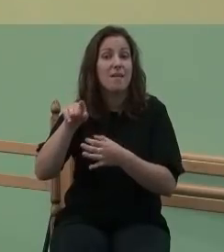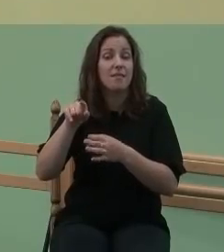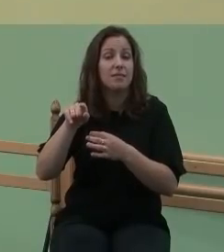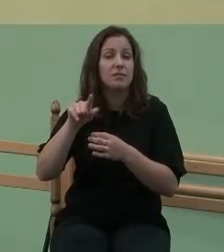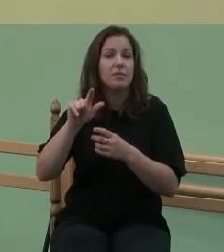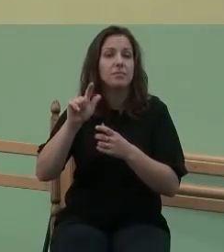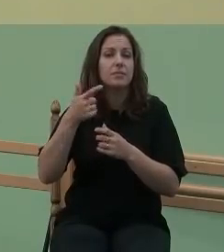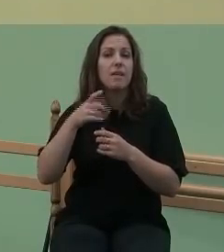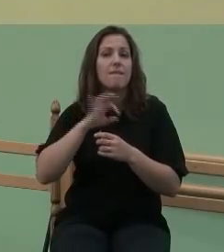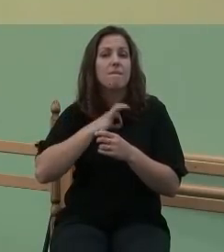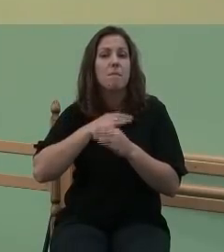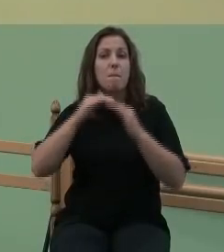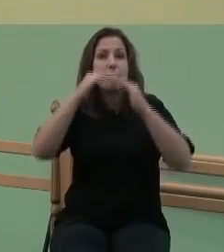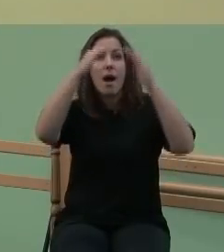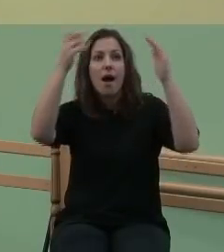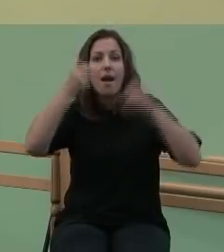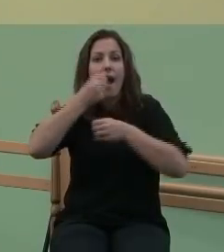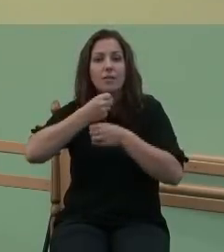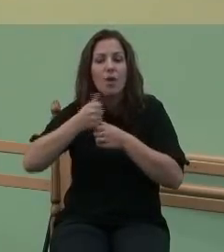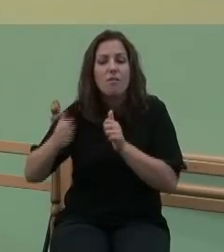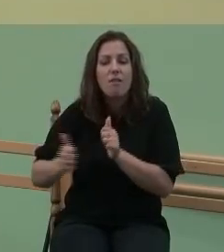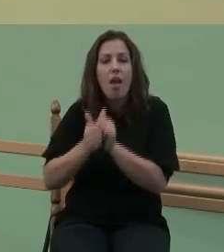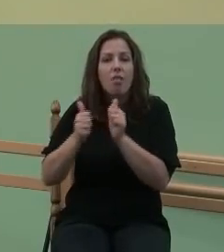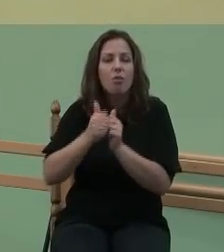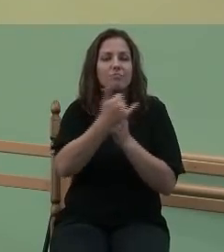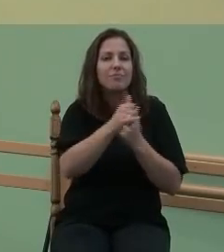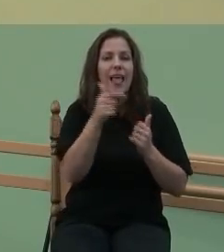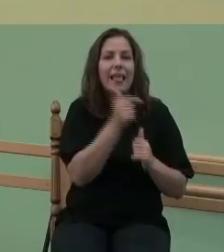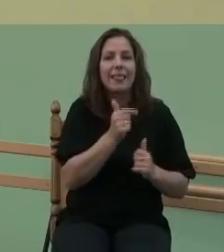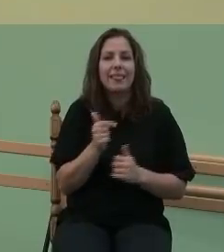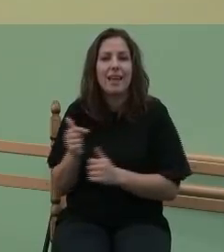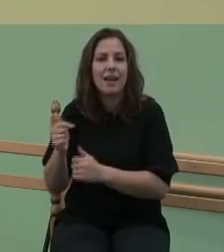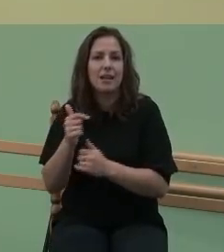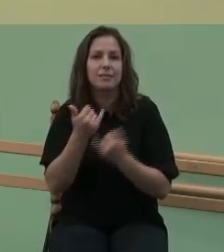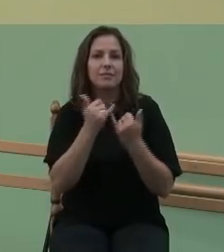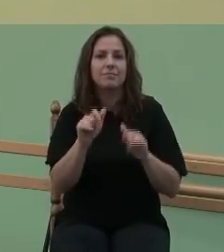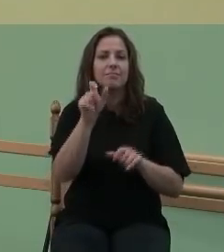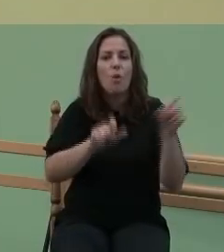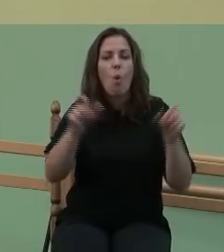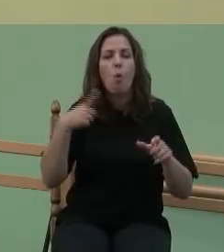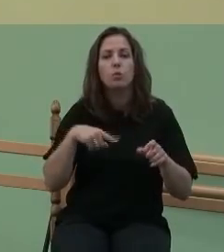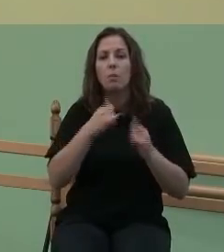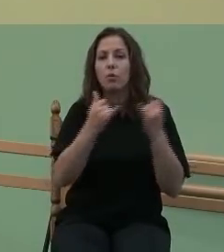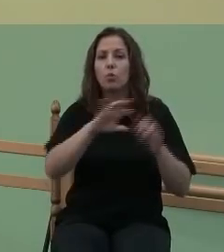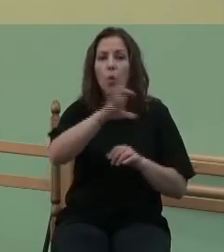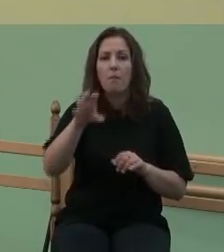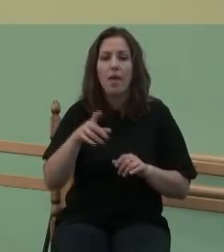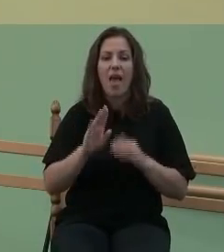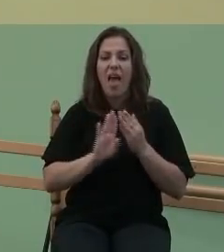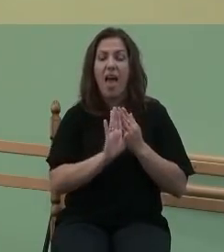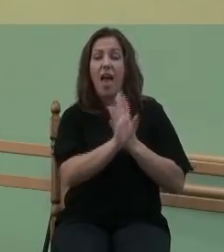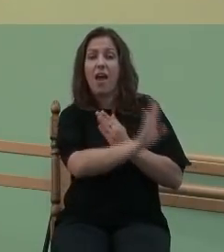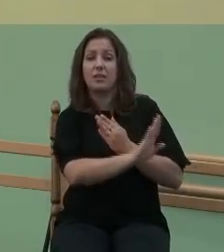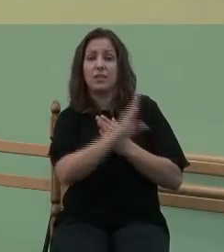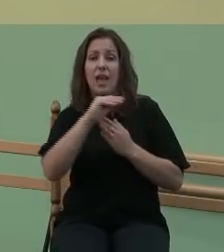mianowniku, pod swoim parasolem zjednoczyć różne interesy i różną ochronę różnych grup. Prawo